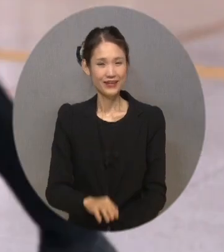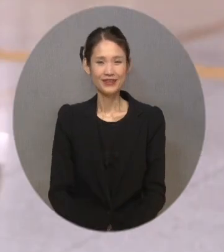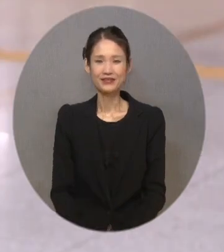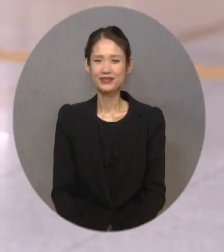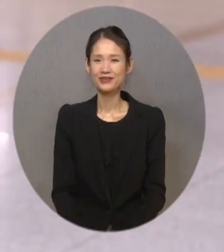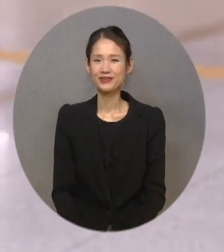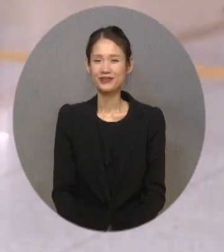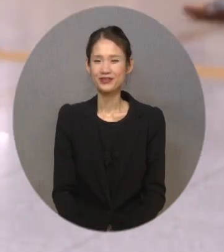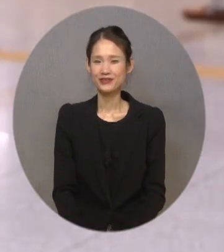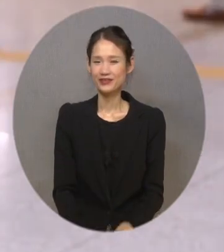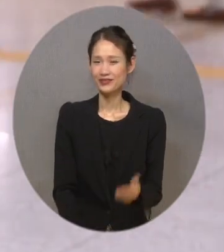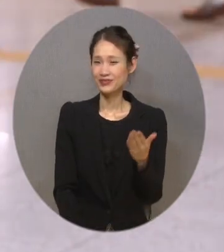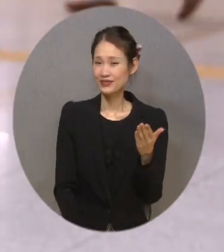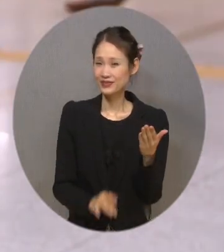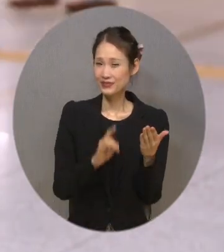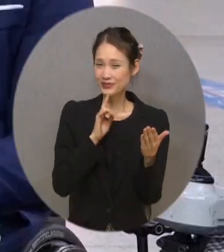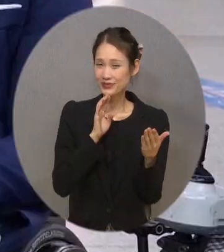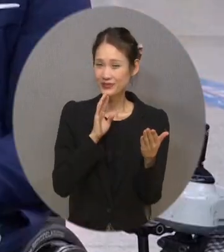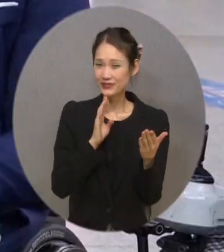아 그것을 가고 싶지 않아?